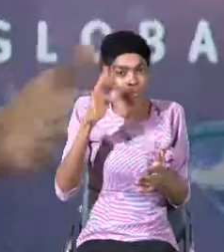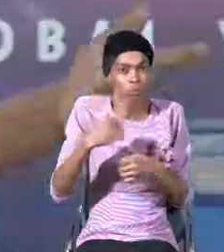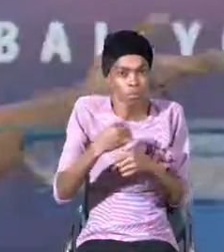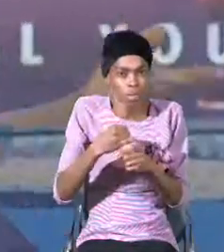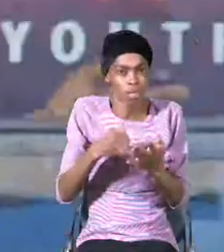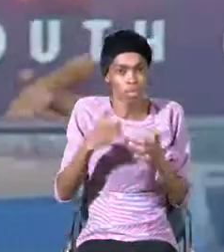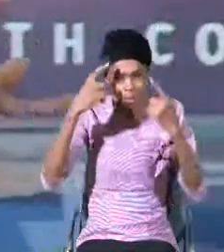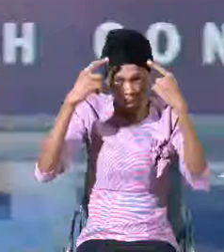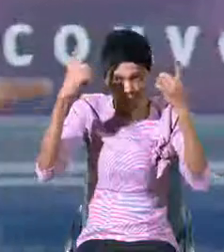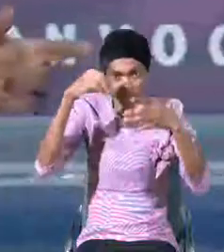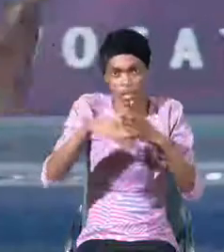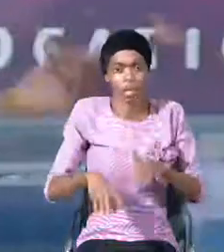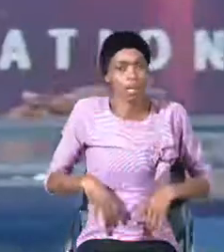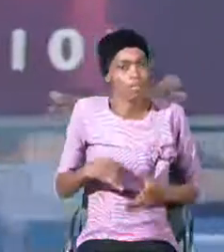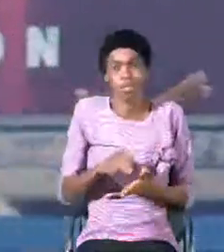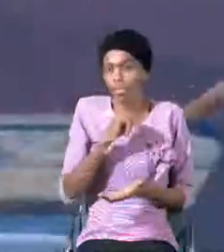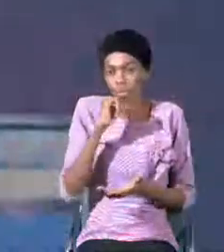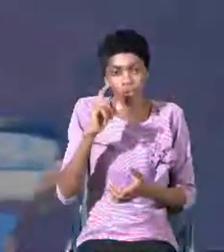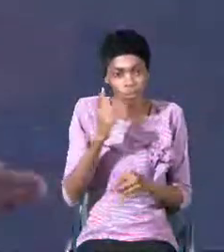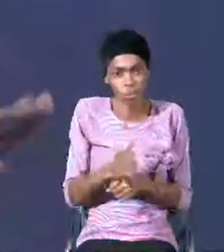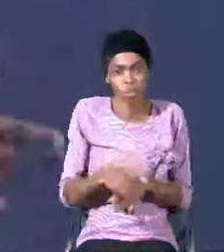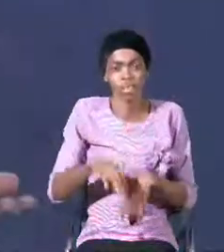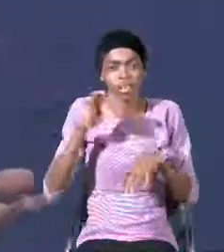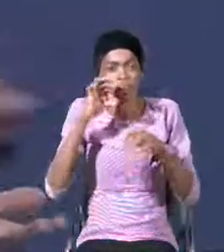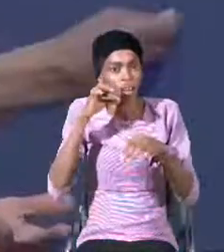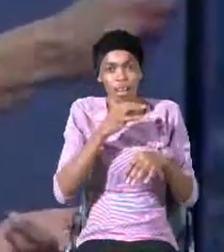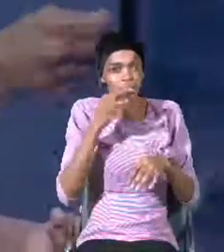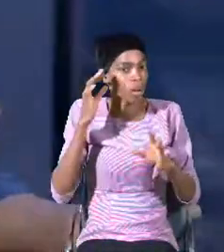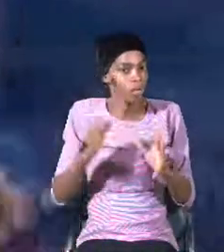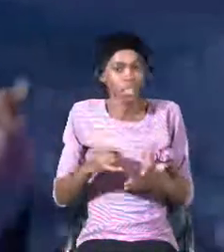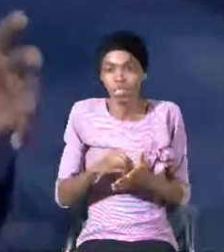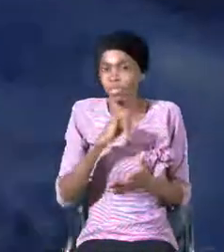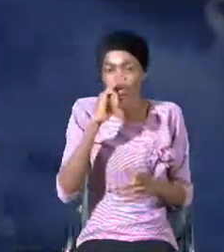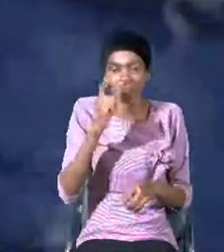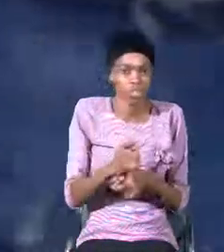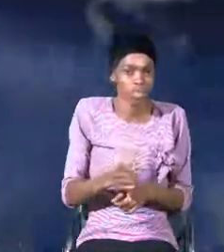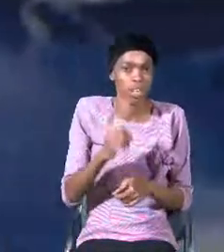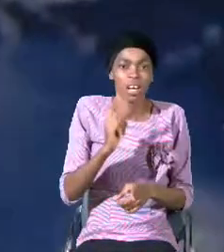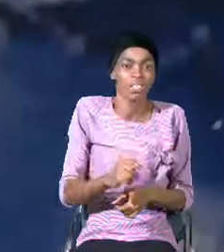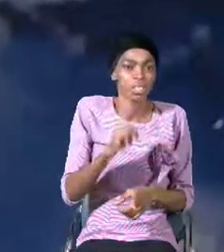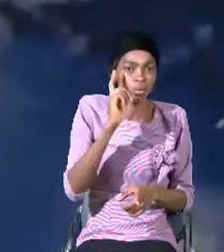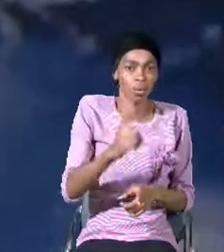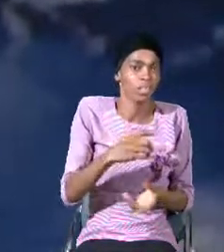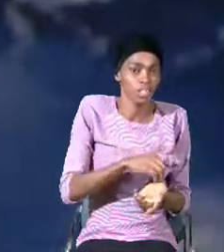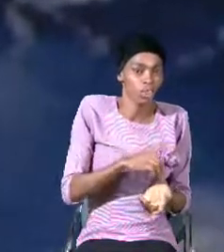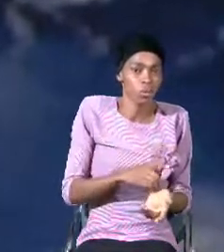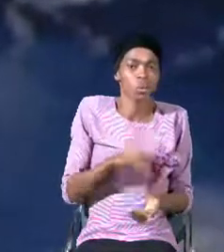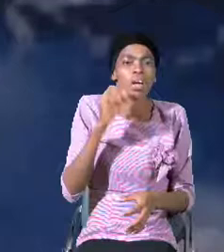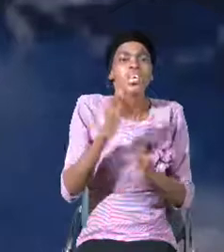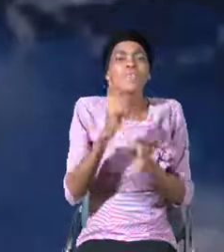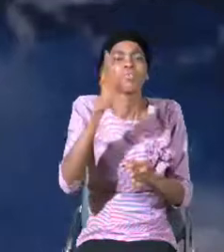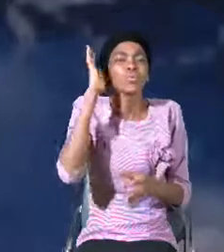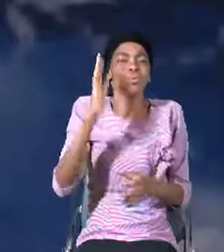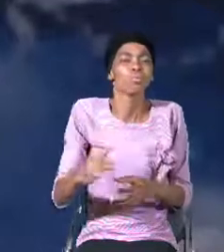dans la vie, si ce n'est pas seulement être un fermier ou bien c'est une personne qui balaie, si nous voulons réussir dans la